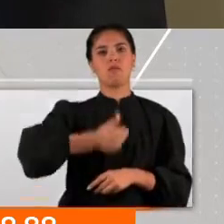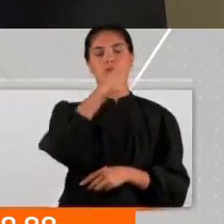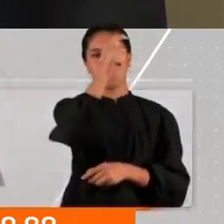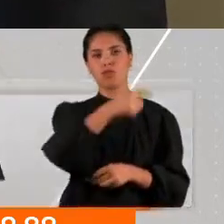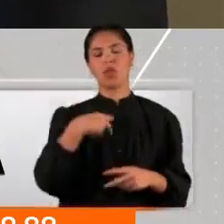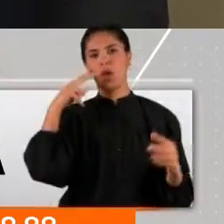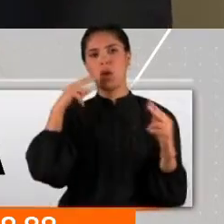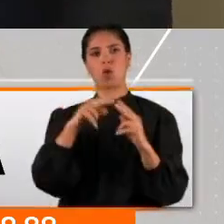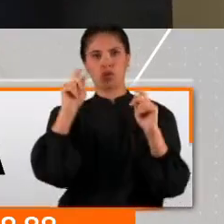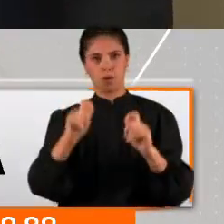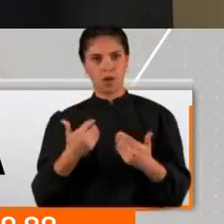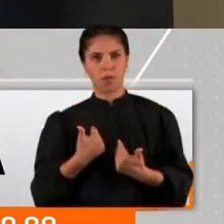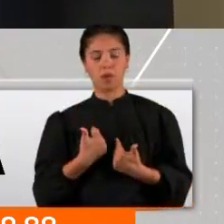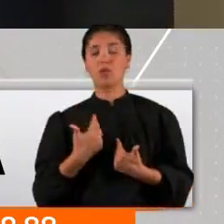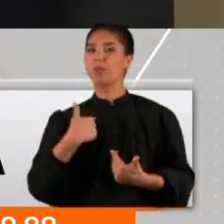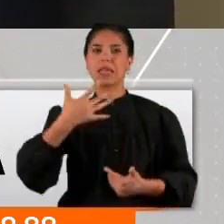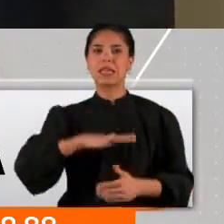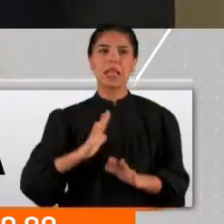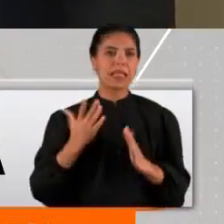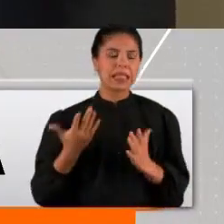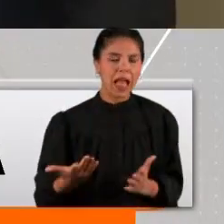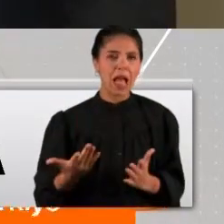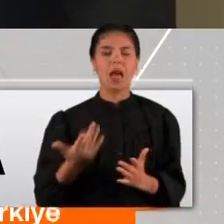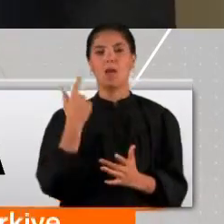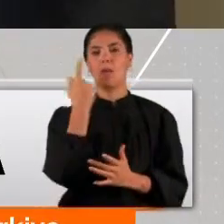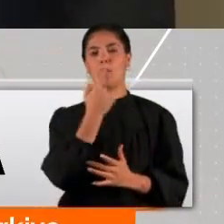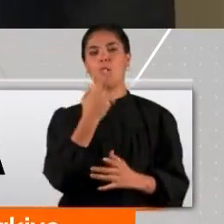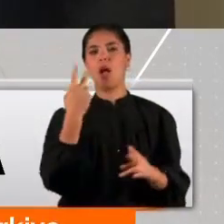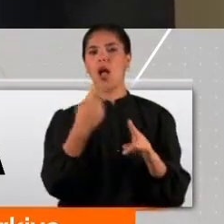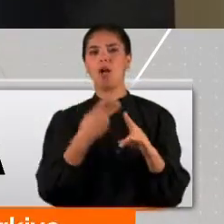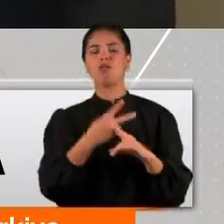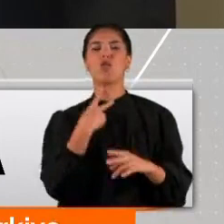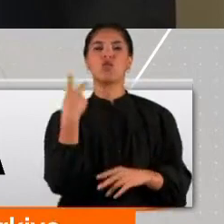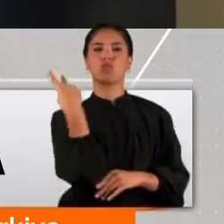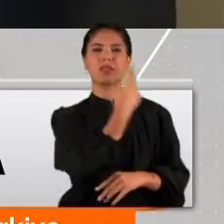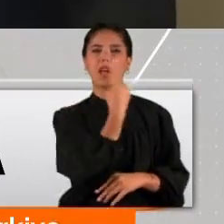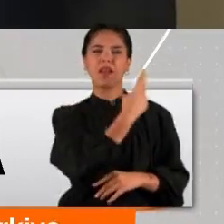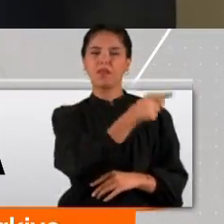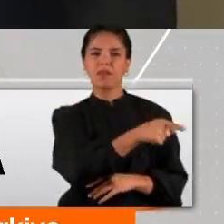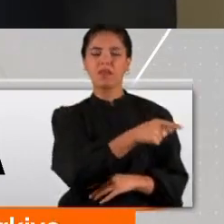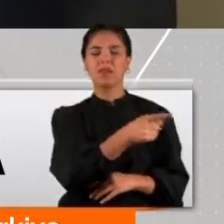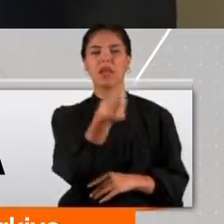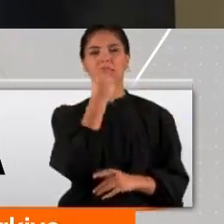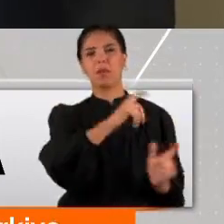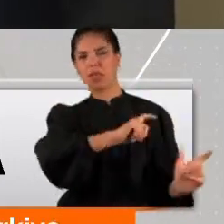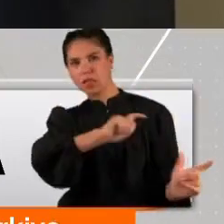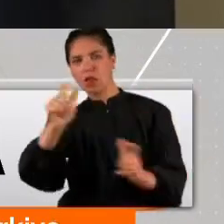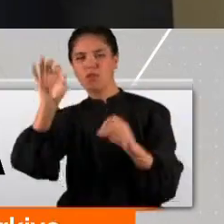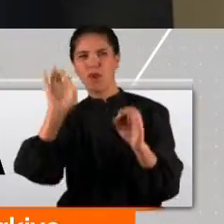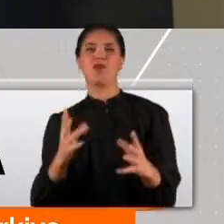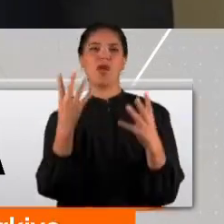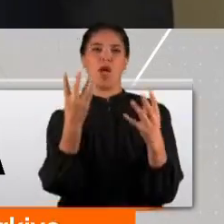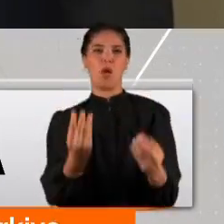etraflıca görüşeceğiz ve temennimiz olur ki bir an önce Rusya tarafından da tahıl sevkiyatını